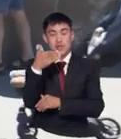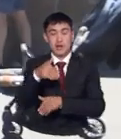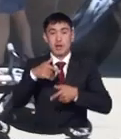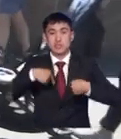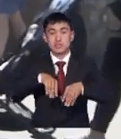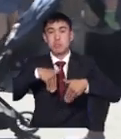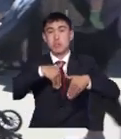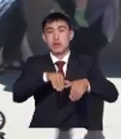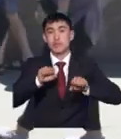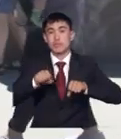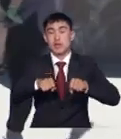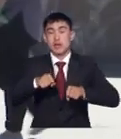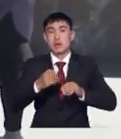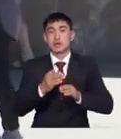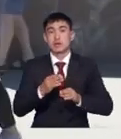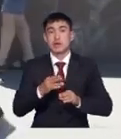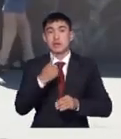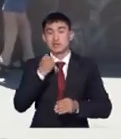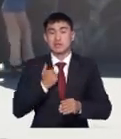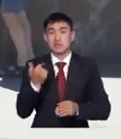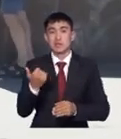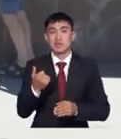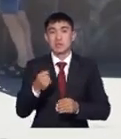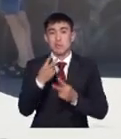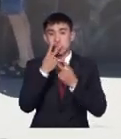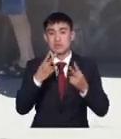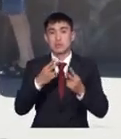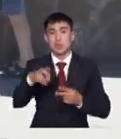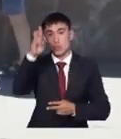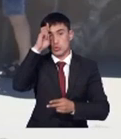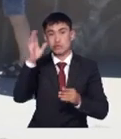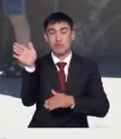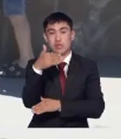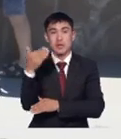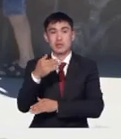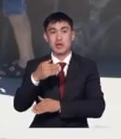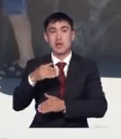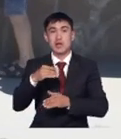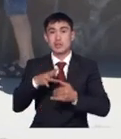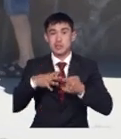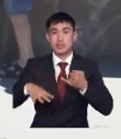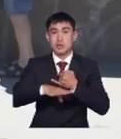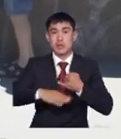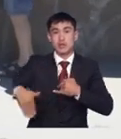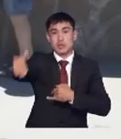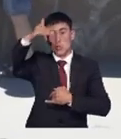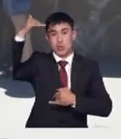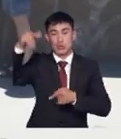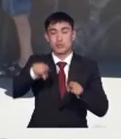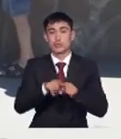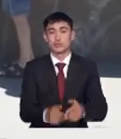А десантники воинских частей Кунаевского гарнизона развернули государственный флаг не только на земле, но и в небе над городом.